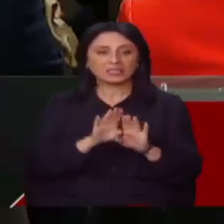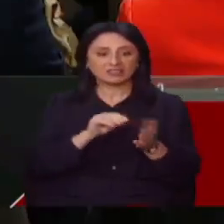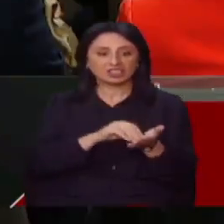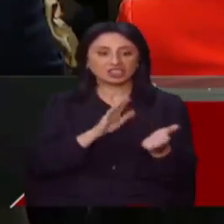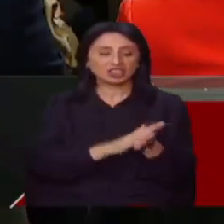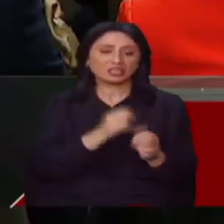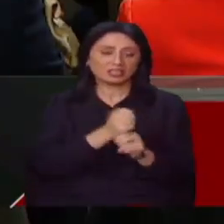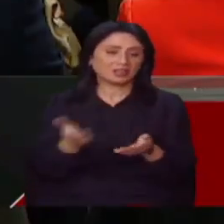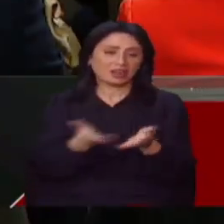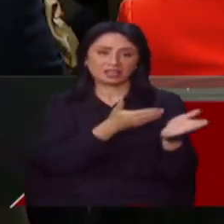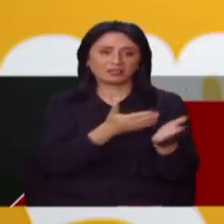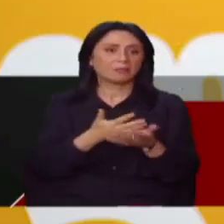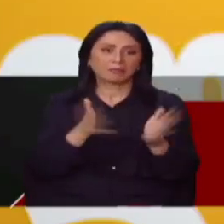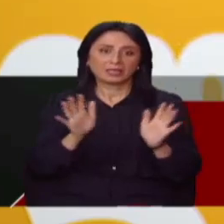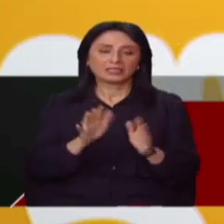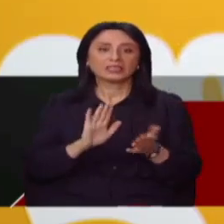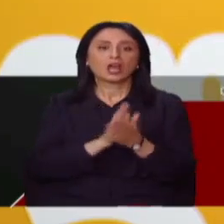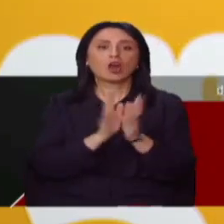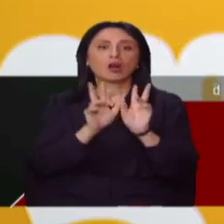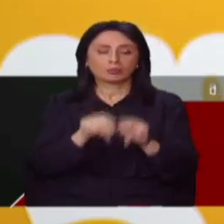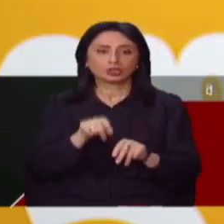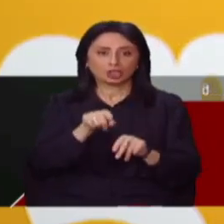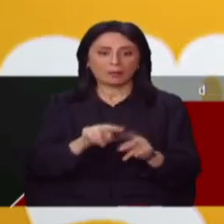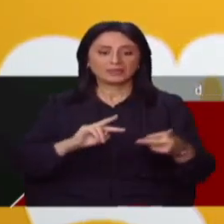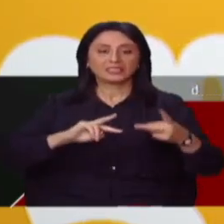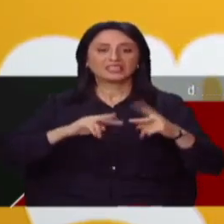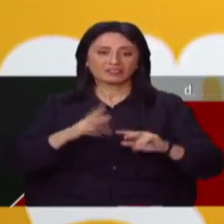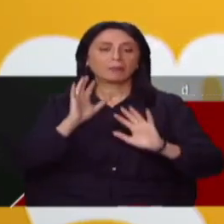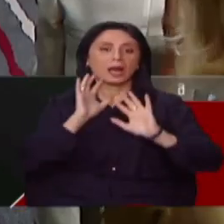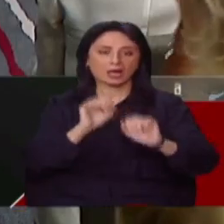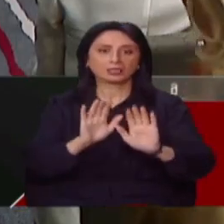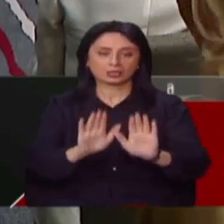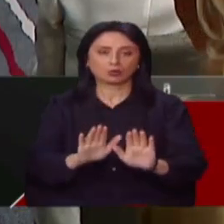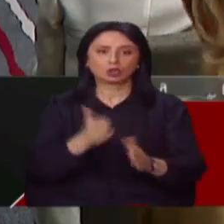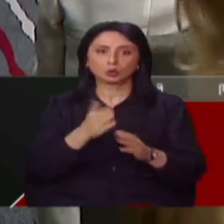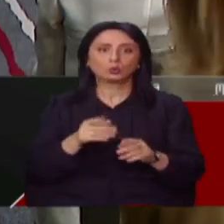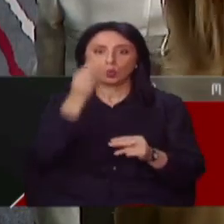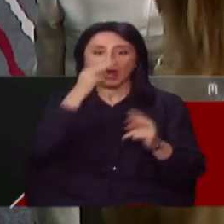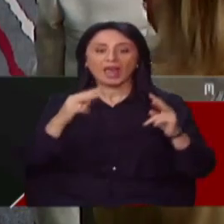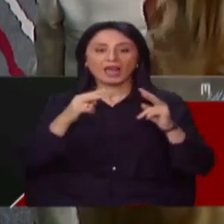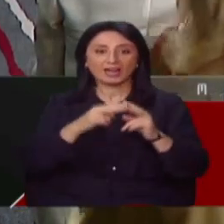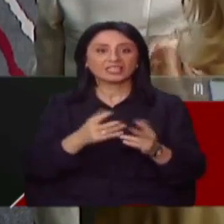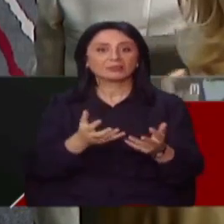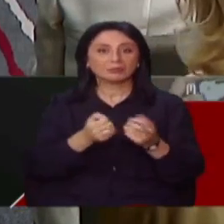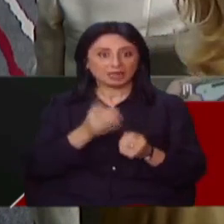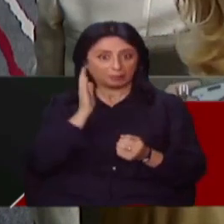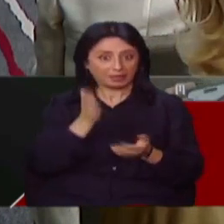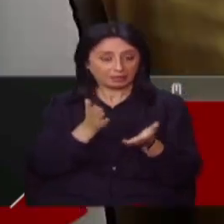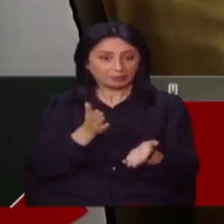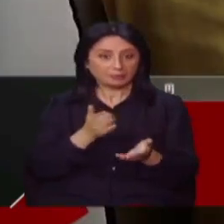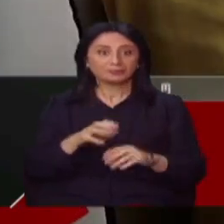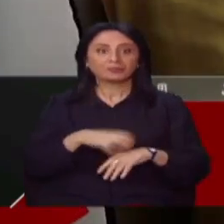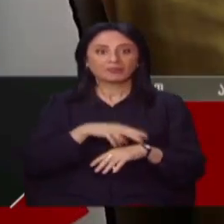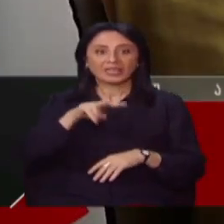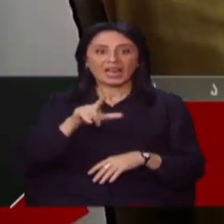ჩანაწერის გაკეთებაში და მეტიც. პირობას დებს, რომ ამ ცვლილებებს მხარს დაუჭერენ, თუ ეს ეკლესიისთვის მისაღები იქნება.